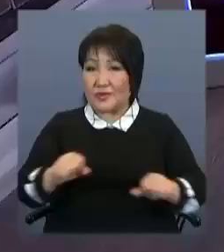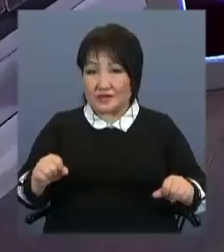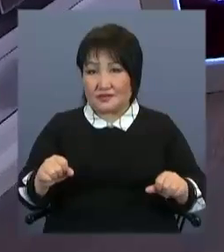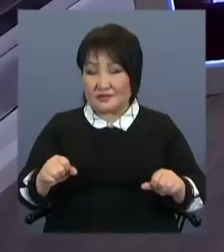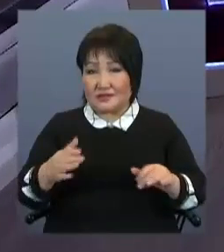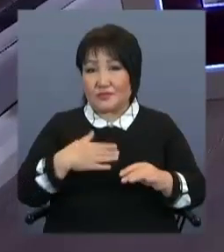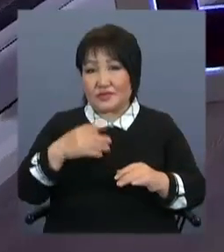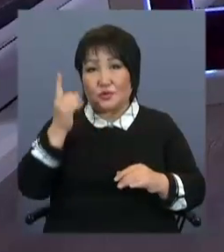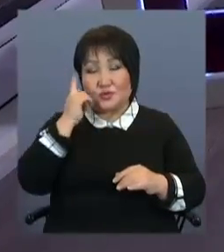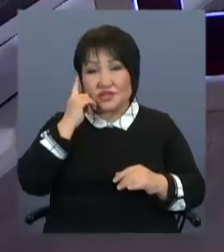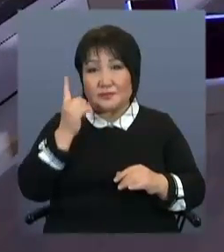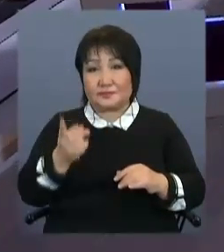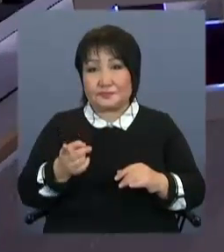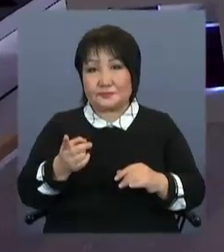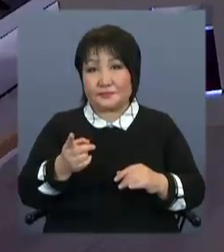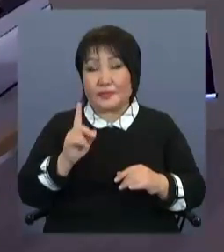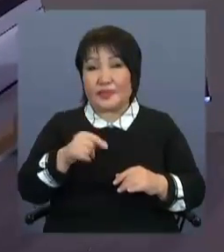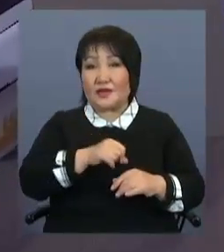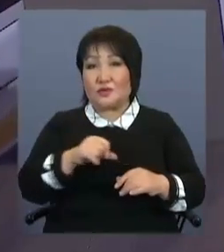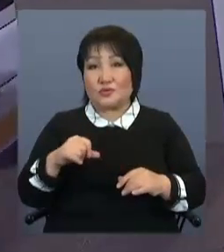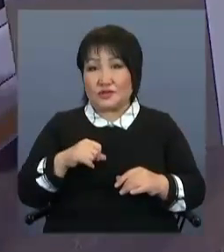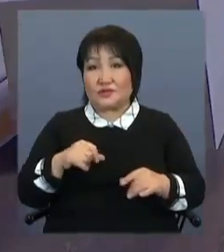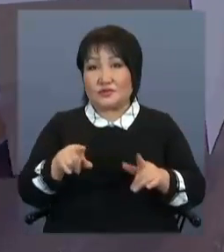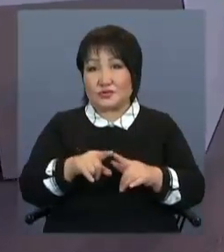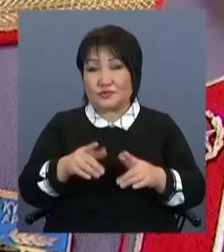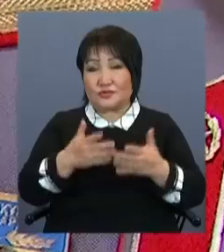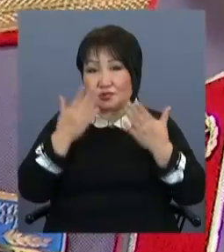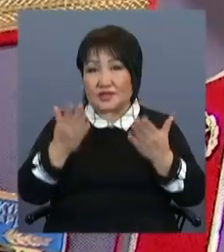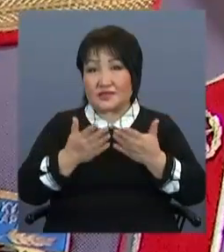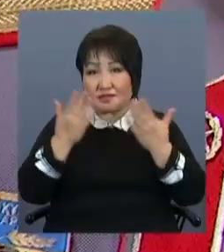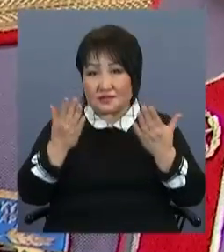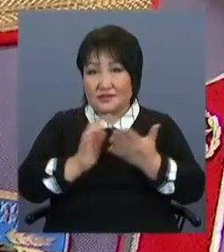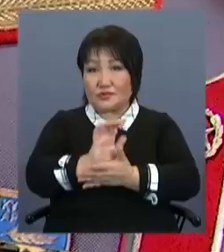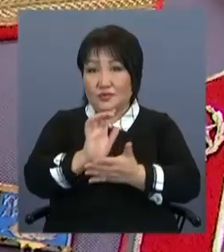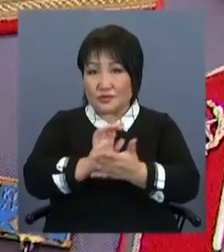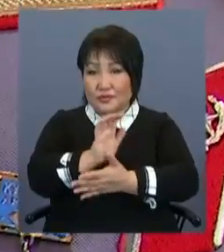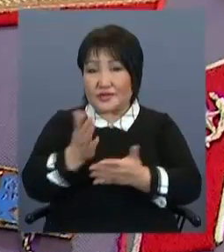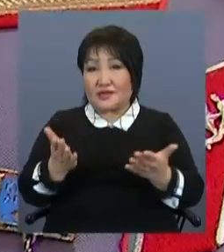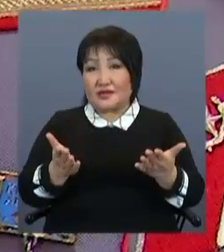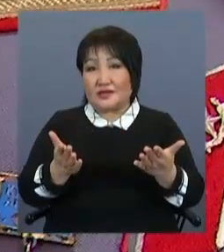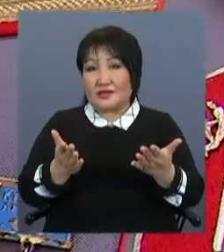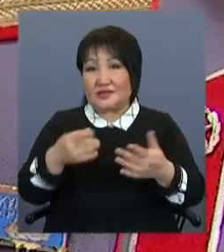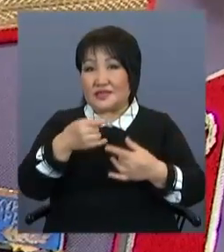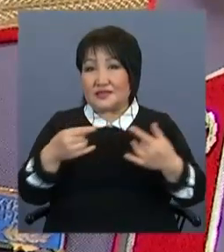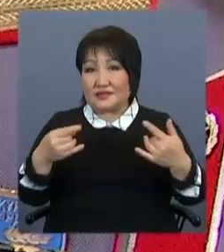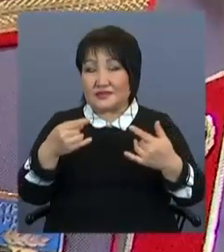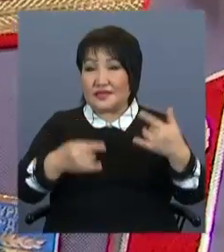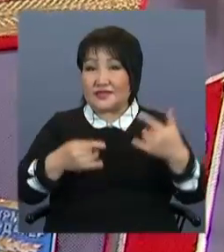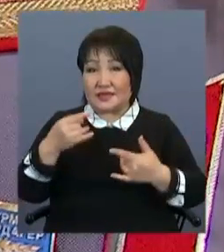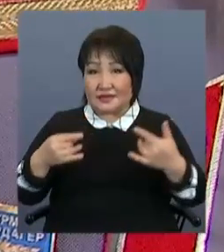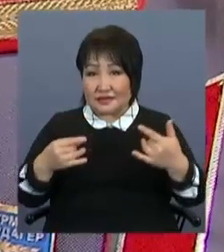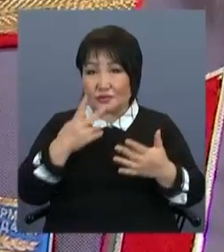Менің ойымша, өздерін құсап, газеттен оқып, теледидардан көріп, біздің